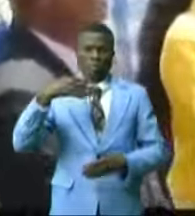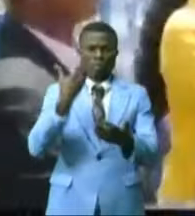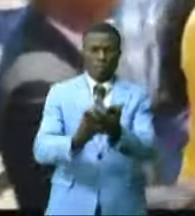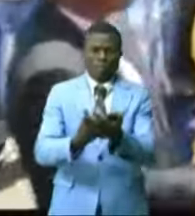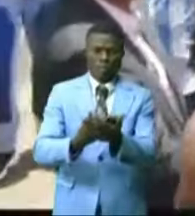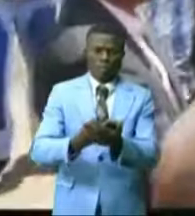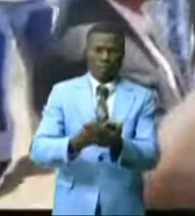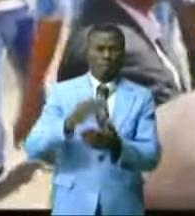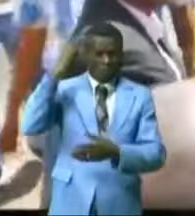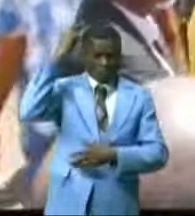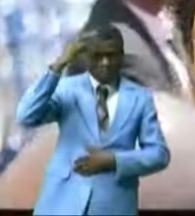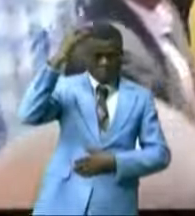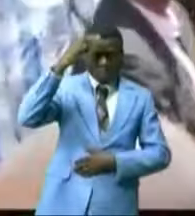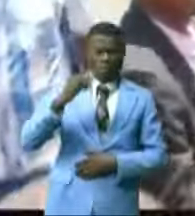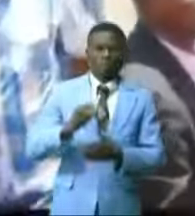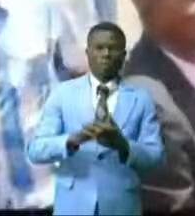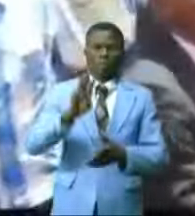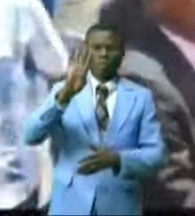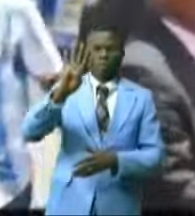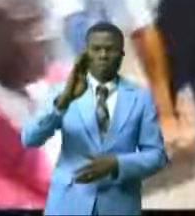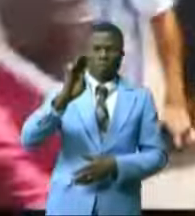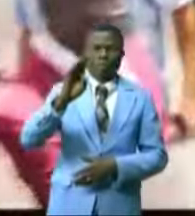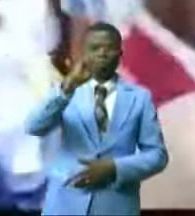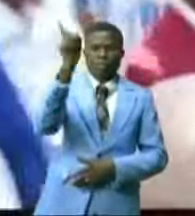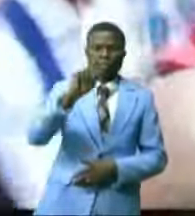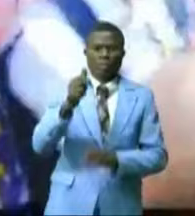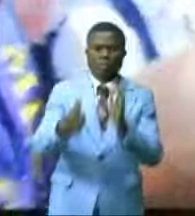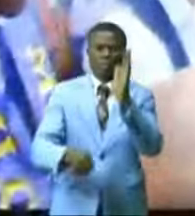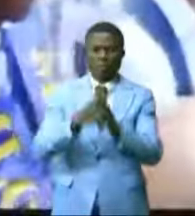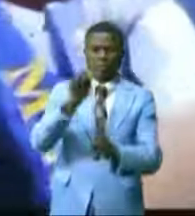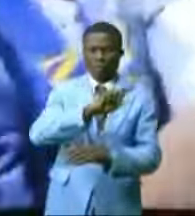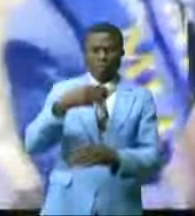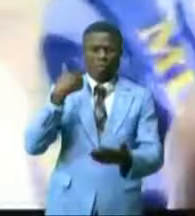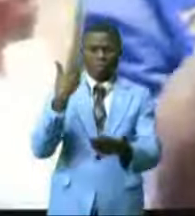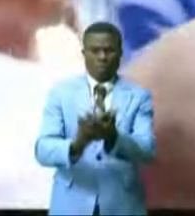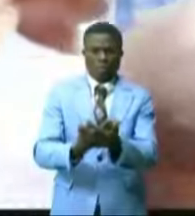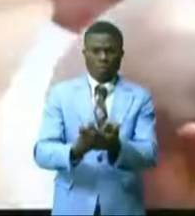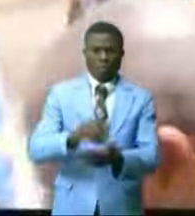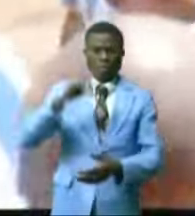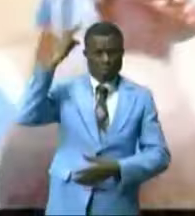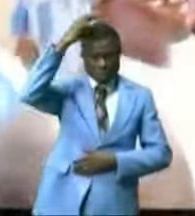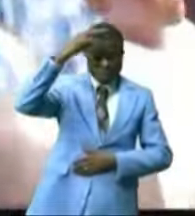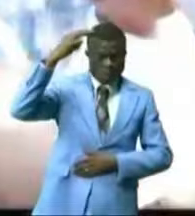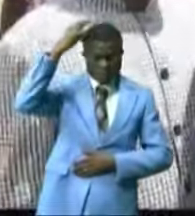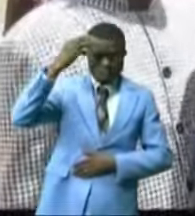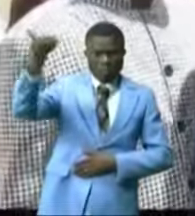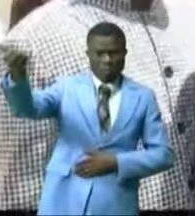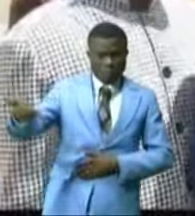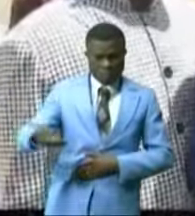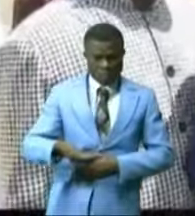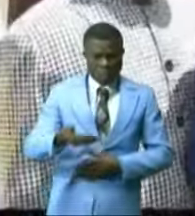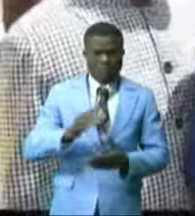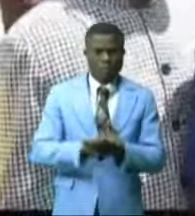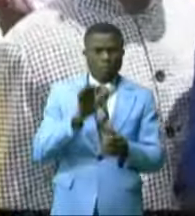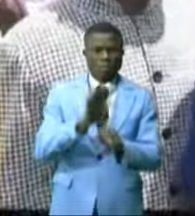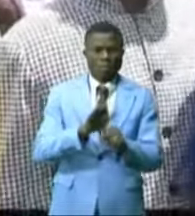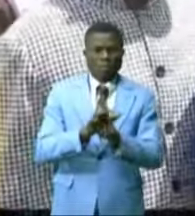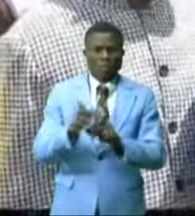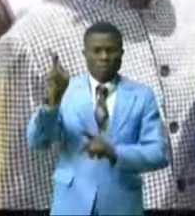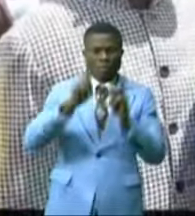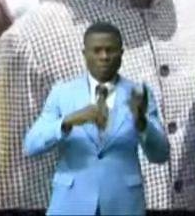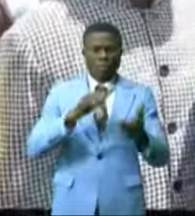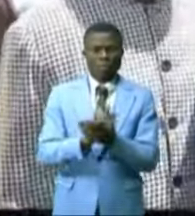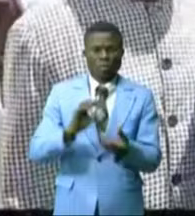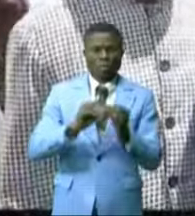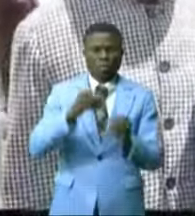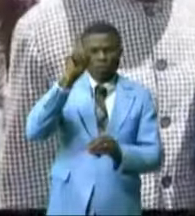à Bandundu-Ville ce jeudi 30 novembre 2023. Notons qu'à son arrivée, Jean-Pierre Bemba a été accueilli par Freddy Besiki, candidat national